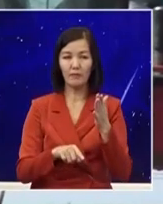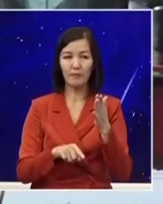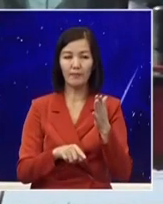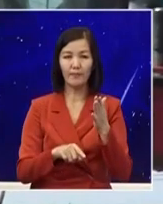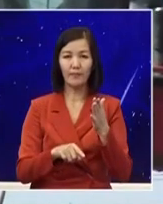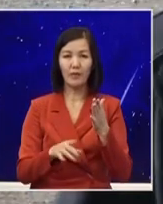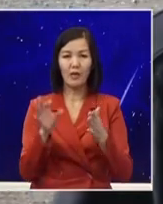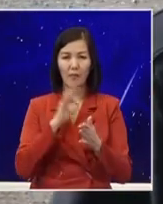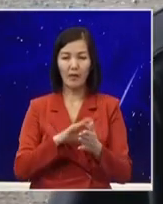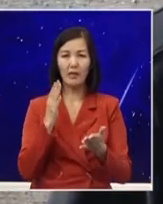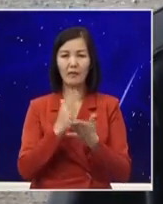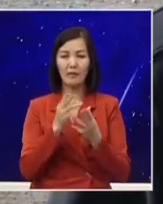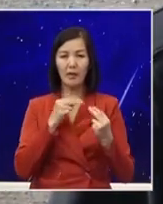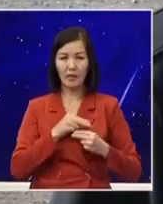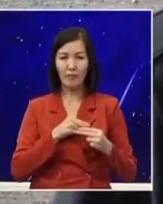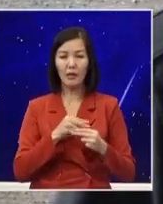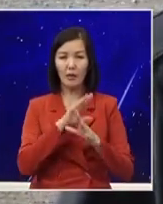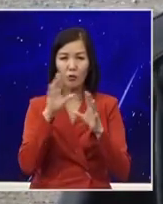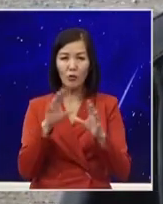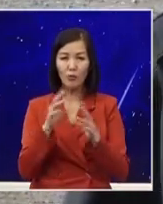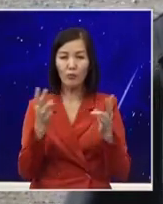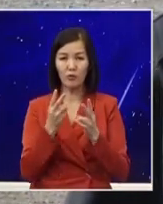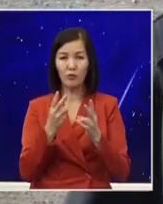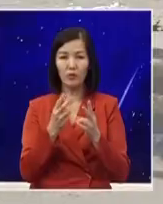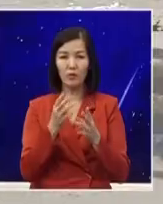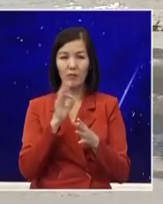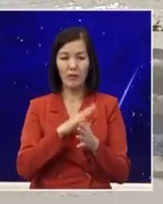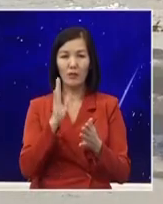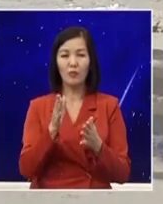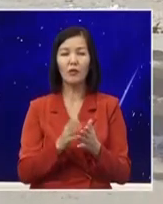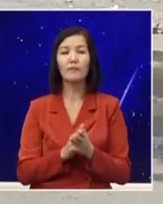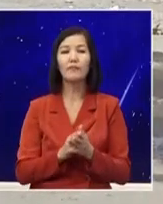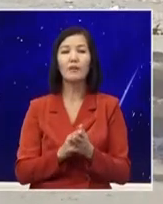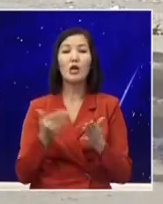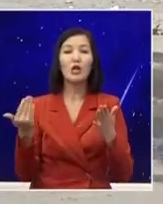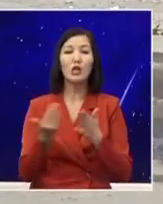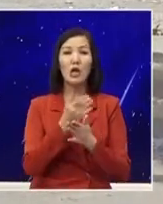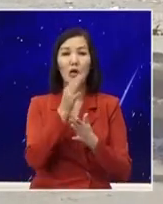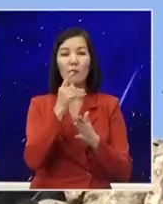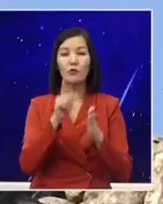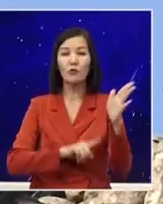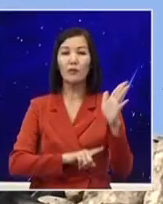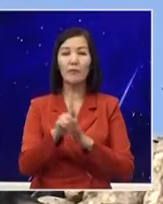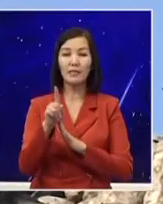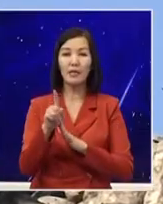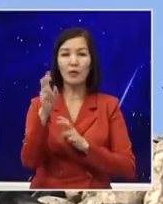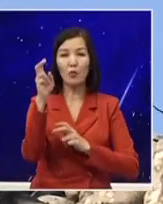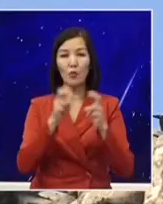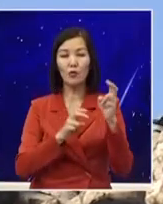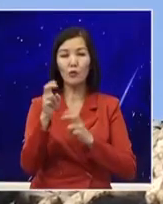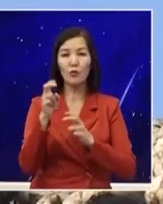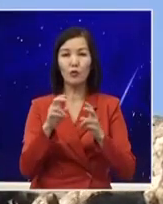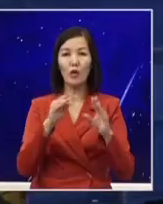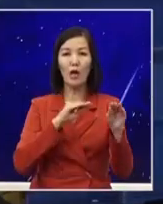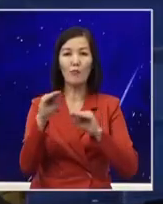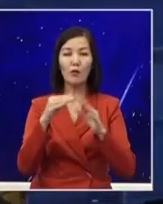Өнім пайдасы бар әрине, еңбек етіп, жақсылап қарап нетсе болады еңбегі. Қант зауыты жаңа маусымға тың күшпен кірісіп жатыр. Өндіріс орны биыл да